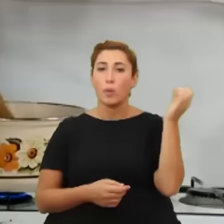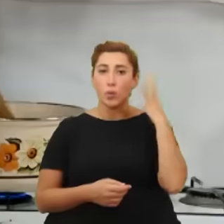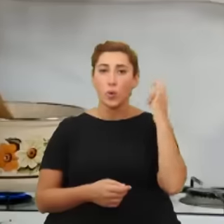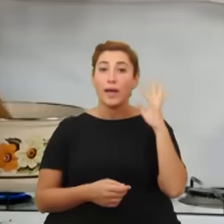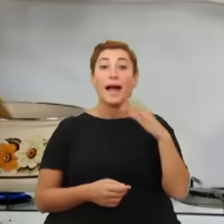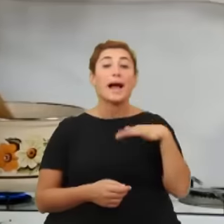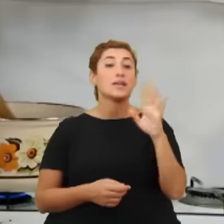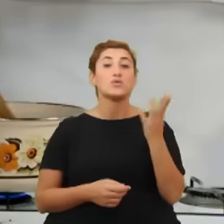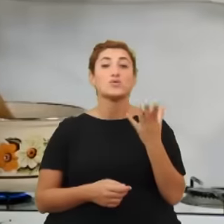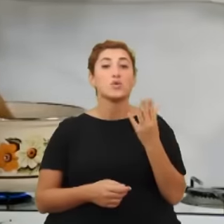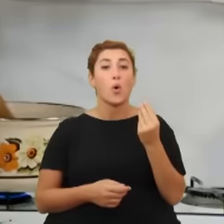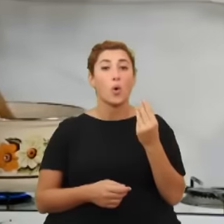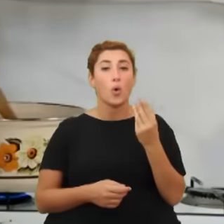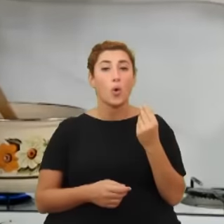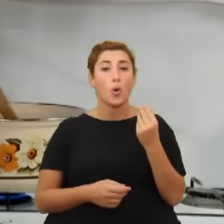da. Hayır çok